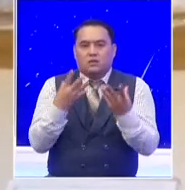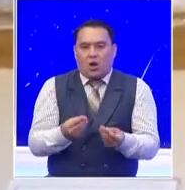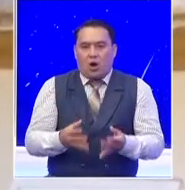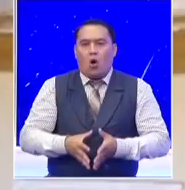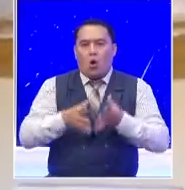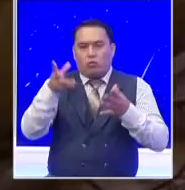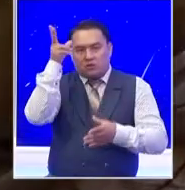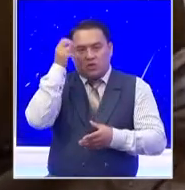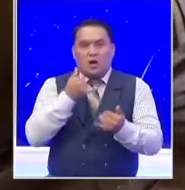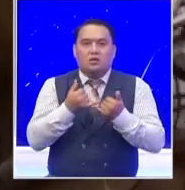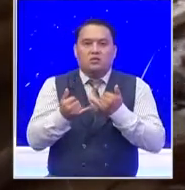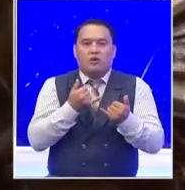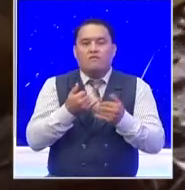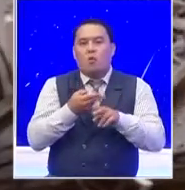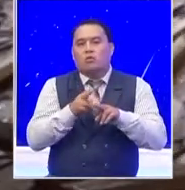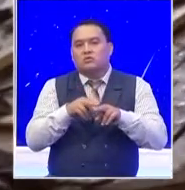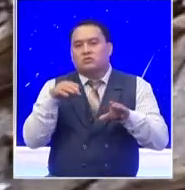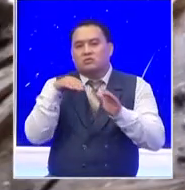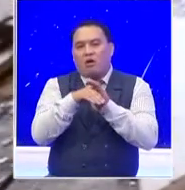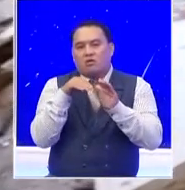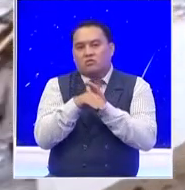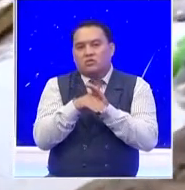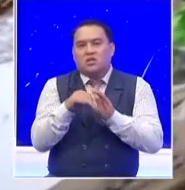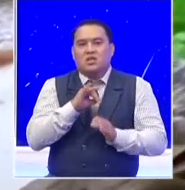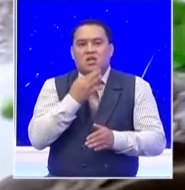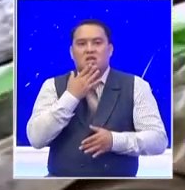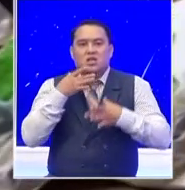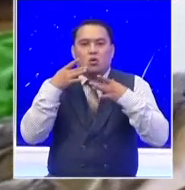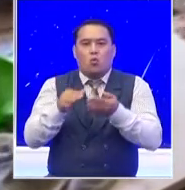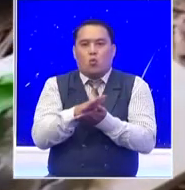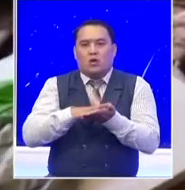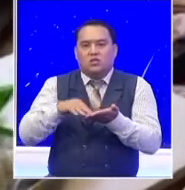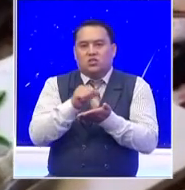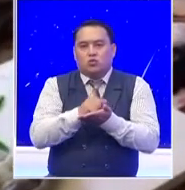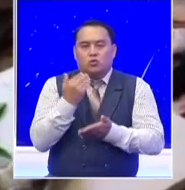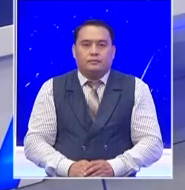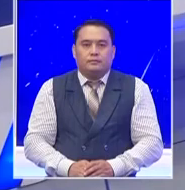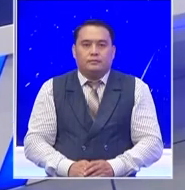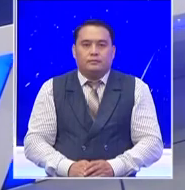Огромные зернохранилища в стране, в большой степени зависящие от импорта, были уничтожены взрывом.